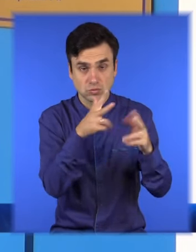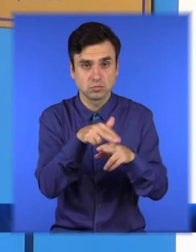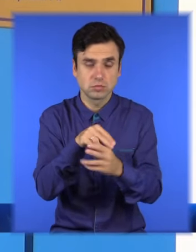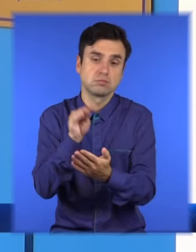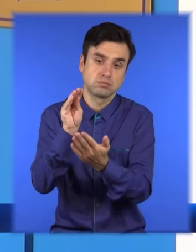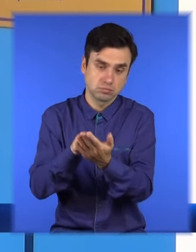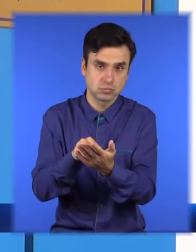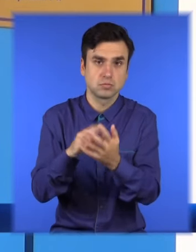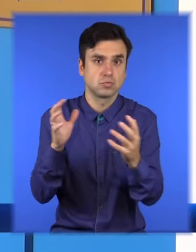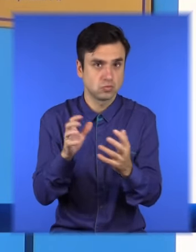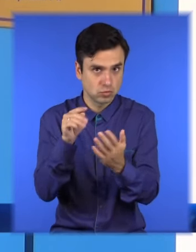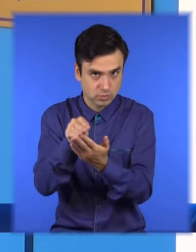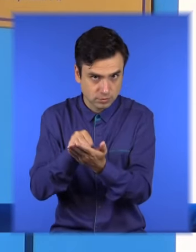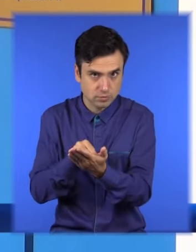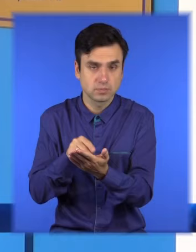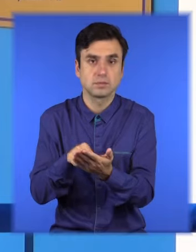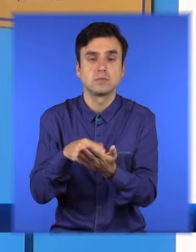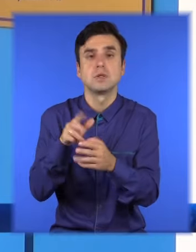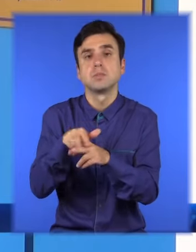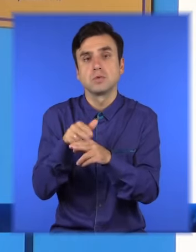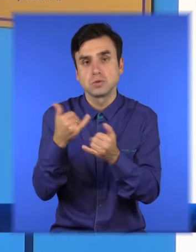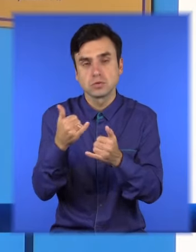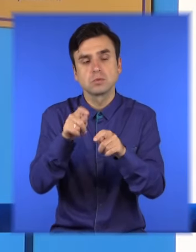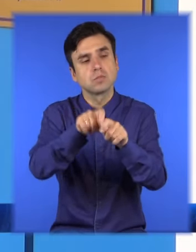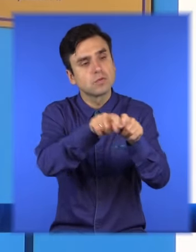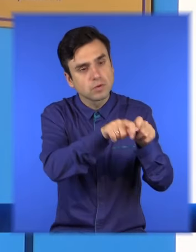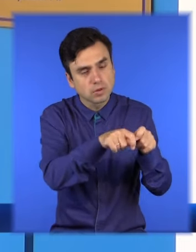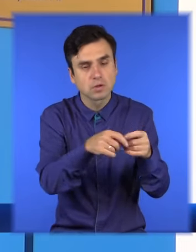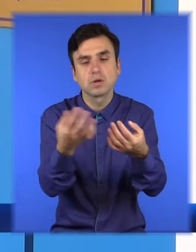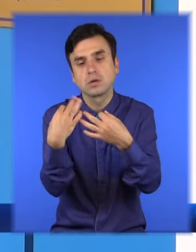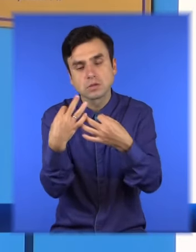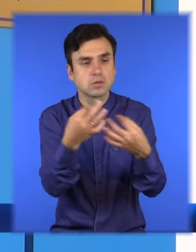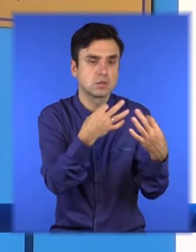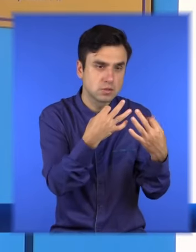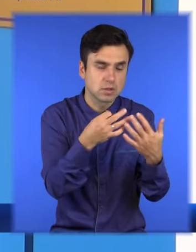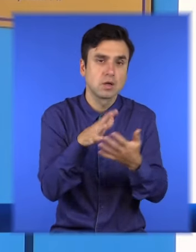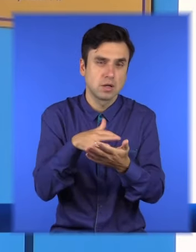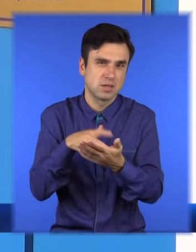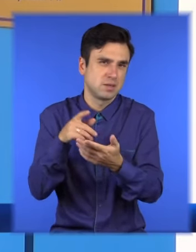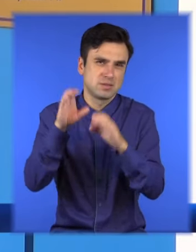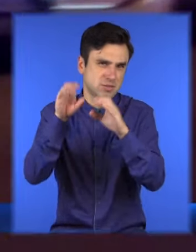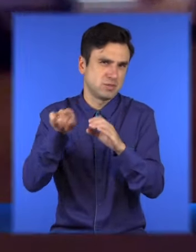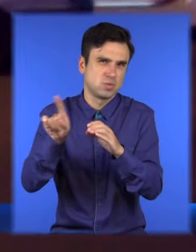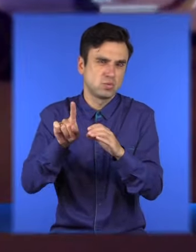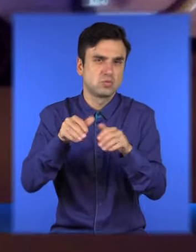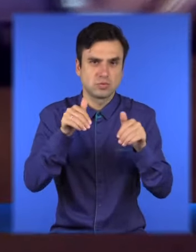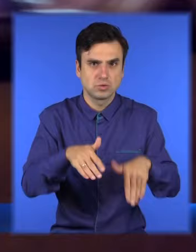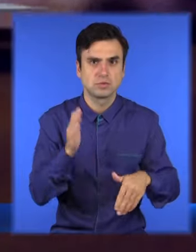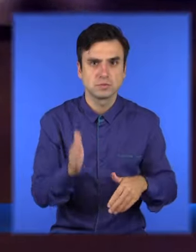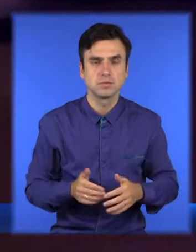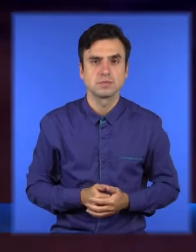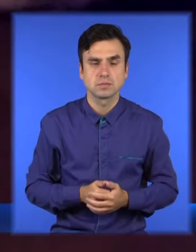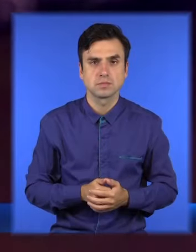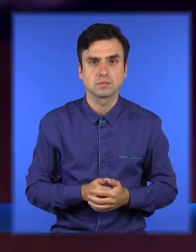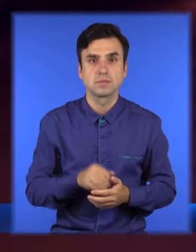законодавством. Працівниками поліції перевіряється вказана інформація, а також з'ясовуються усі обставини справи, після чого буде прийнято законне рішення. Нагадаю, це